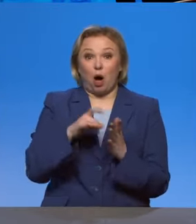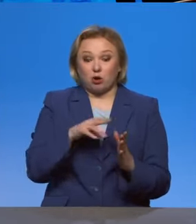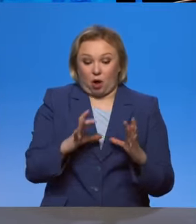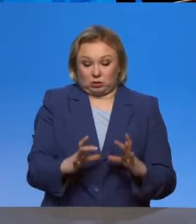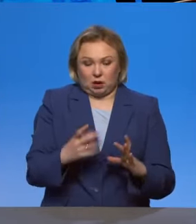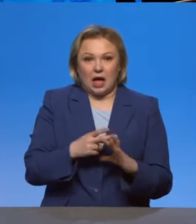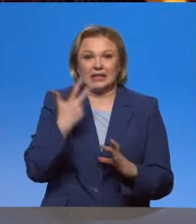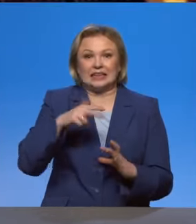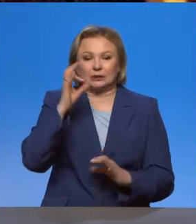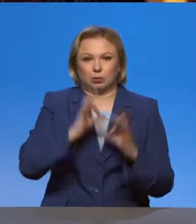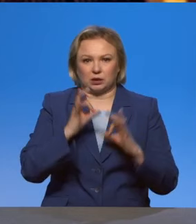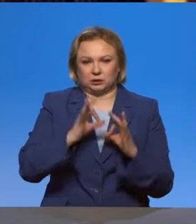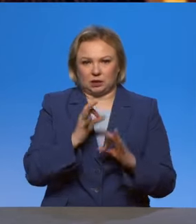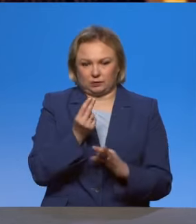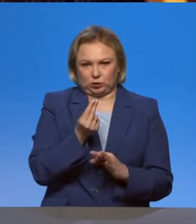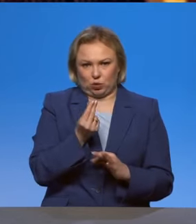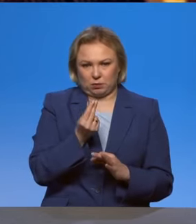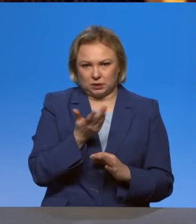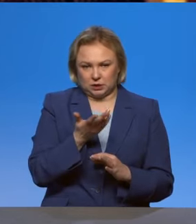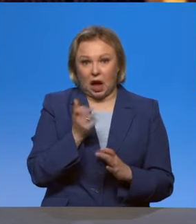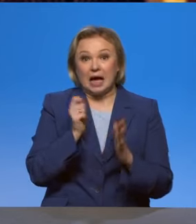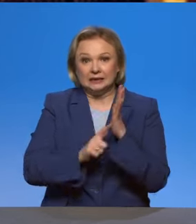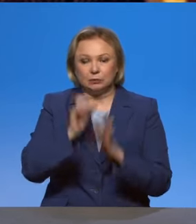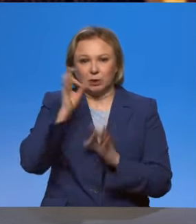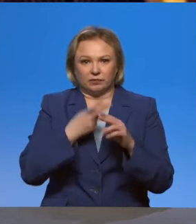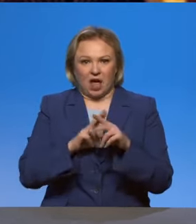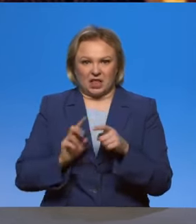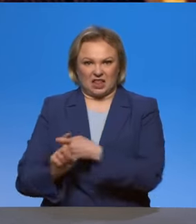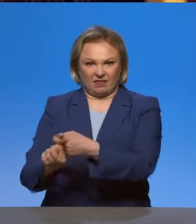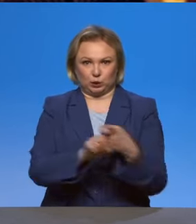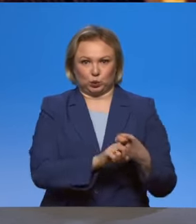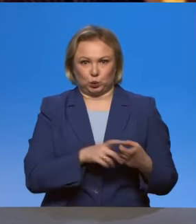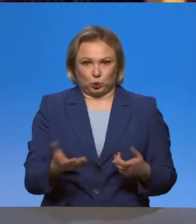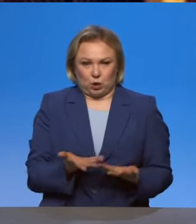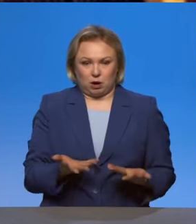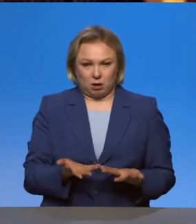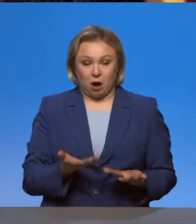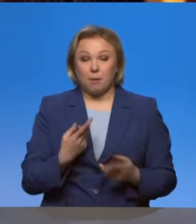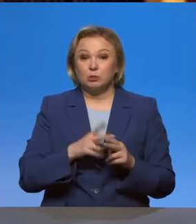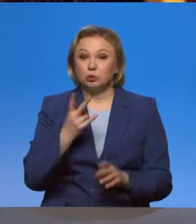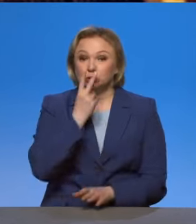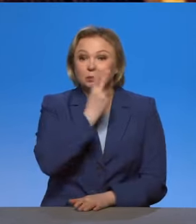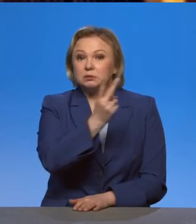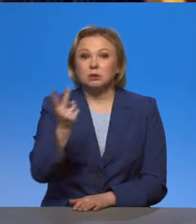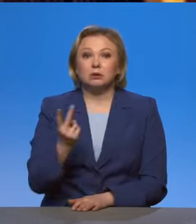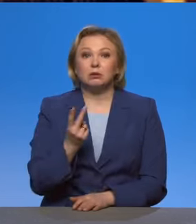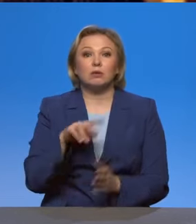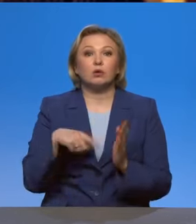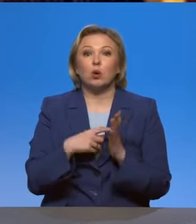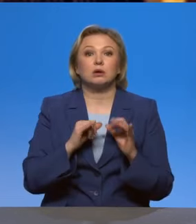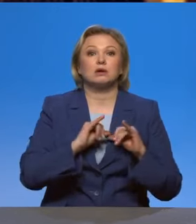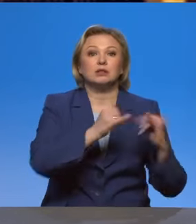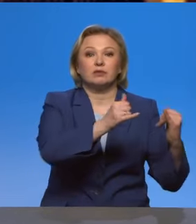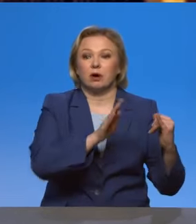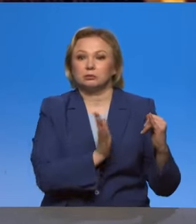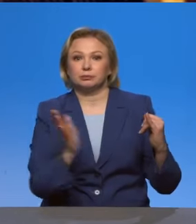от стоимости. 70% – это инфраструктура. Поэтому нужно посмотреть, да, как развивается город. И,